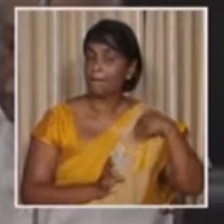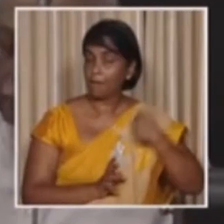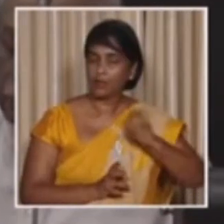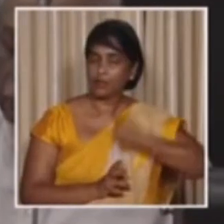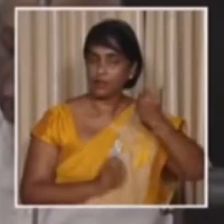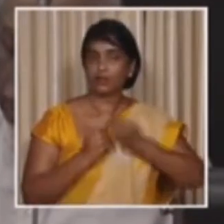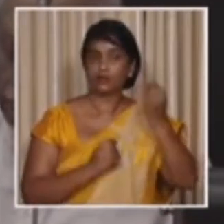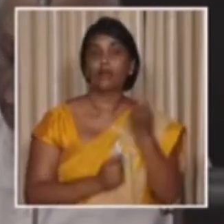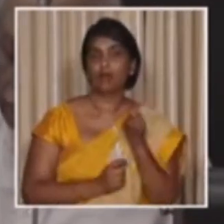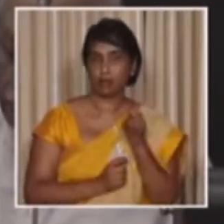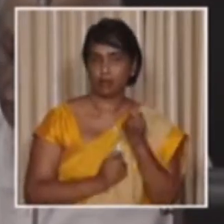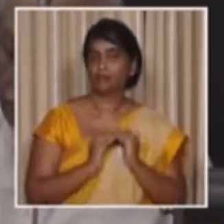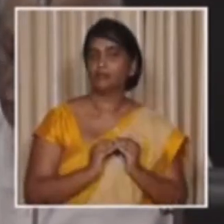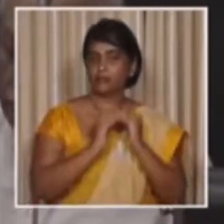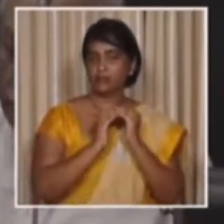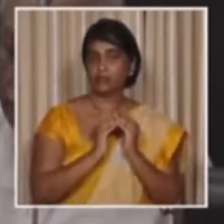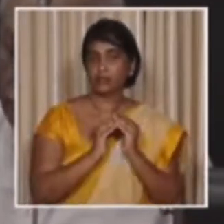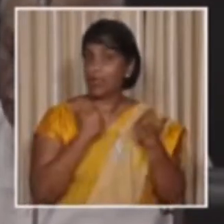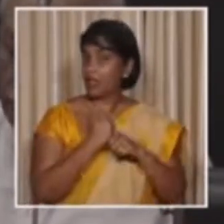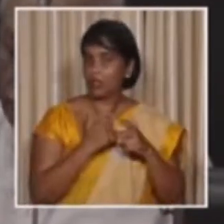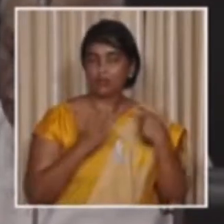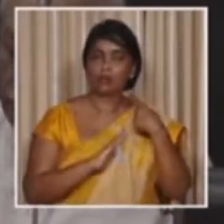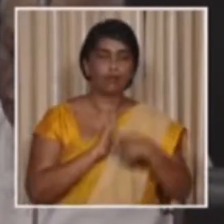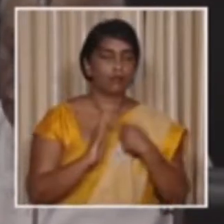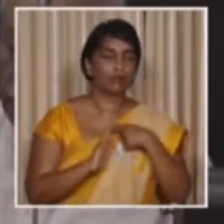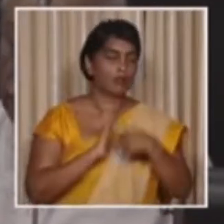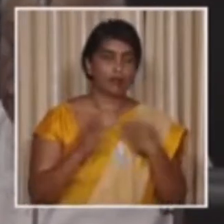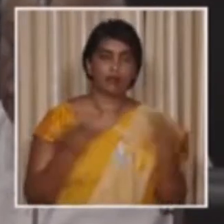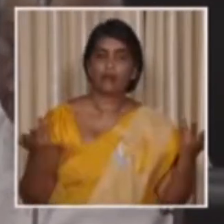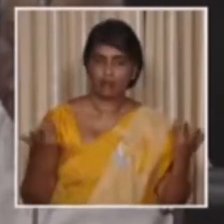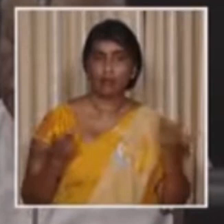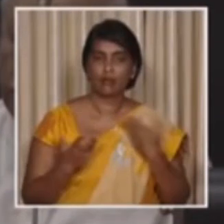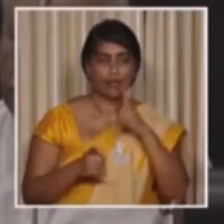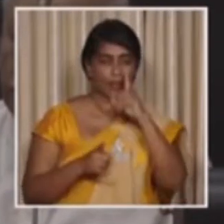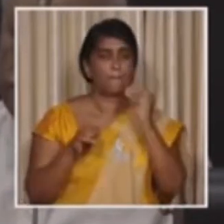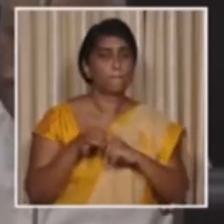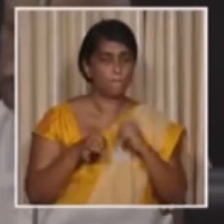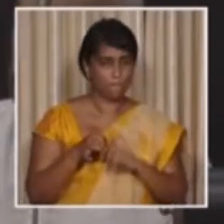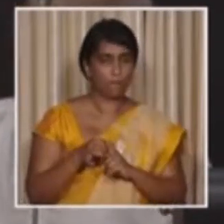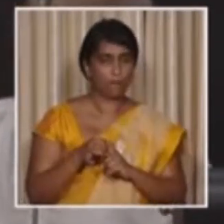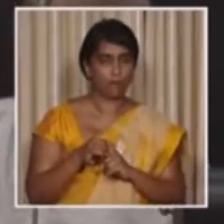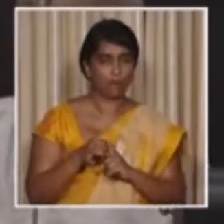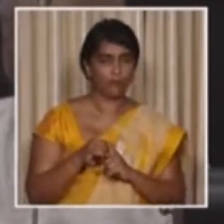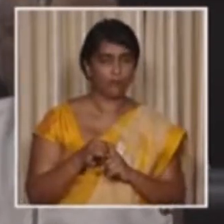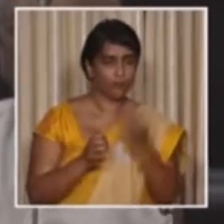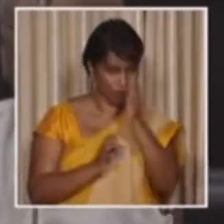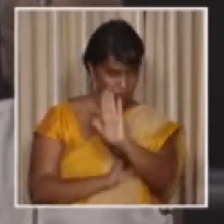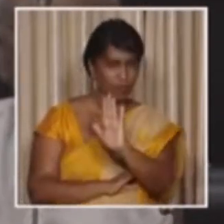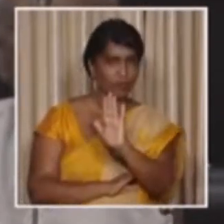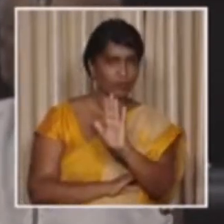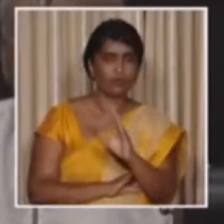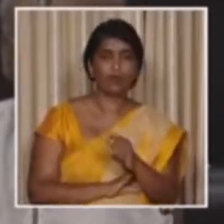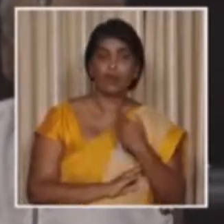දෙන්නේ ආර්ථිකයට ඒක හැදුවේ නැත්තම් මේ රටේ රටක් නැහැ මම එක ප්‍රශ්නයක් අහනවා මම ටිකක් ඉන්න ටිකක් let me